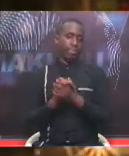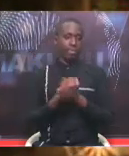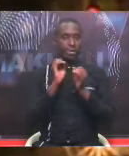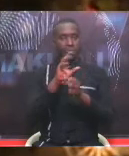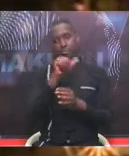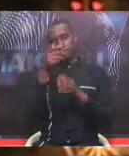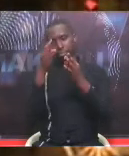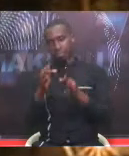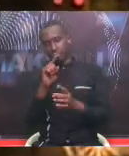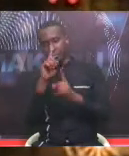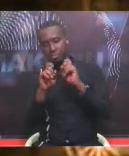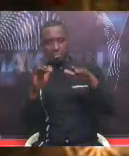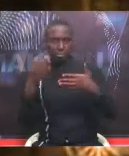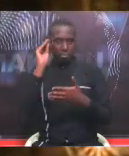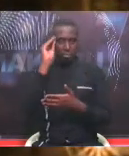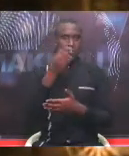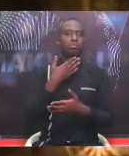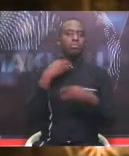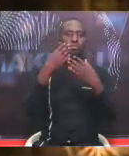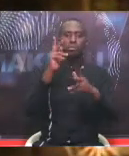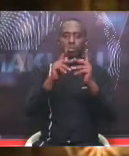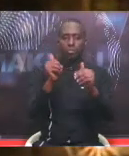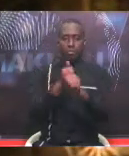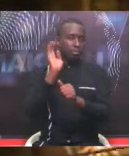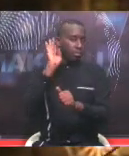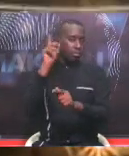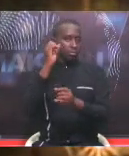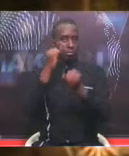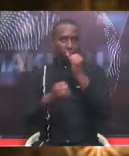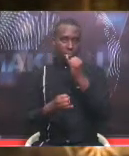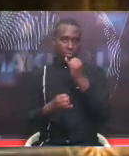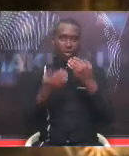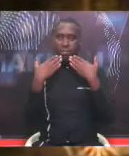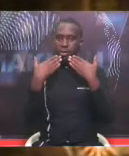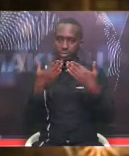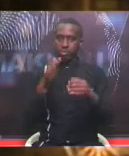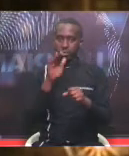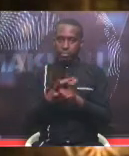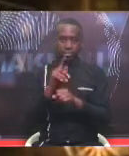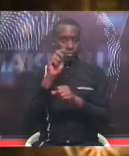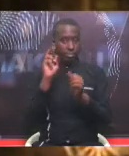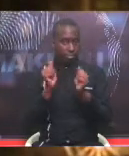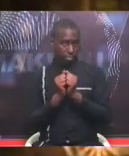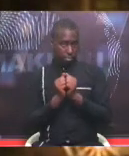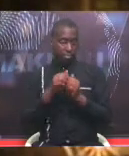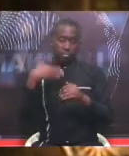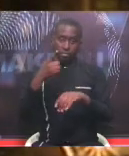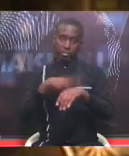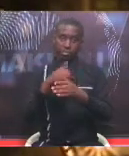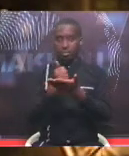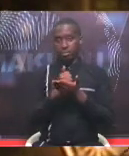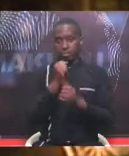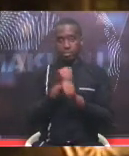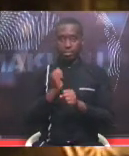kindi kibazo cyangwa se ubundi butumwa mushaka guha bakurikiye TV10 twasoza Murakoze cyane TV10 buri gihe muradufasha mu